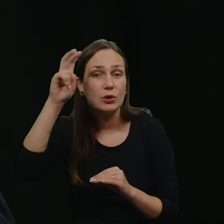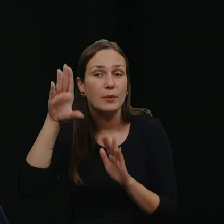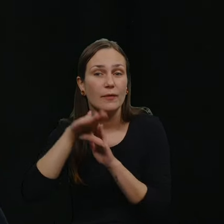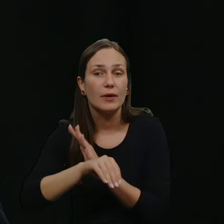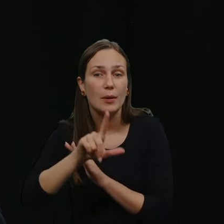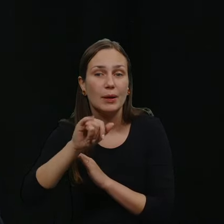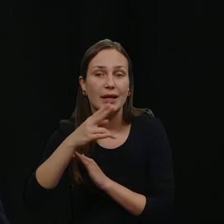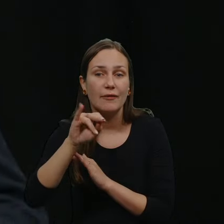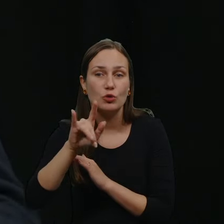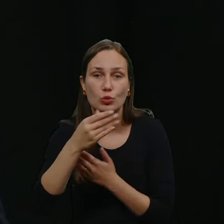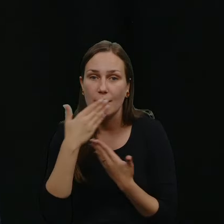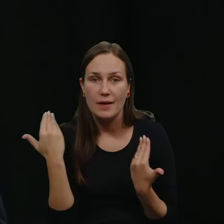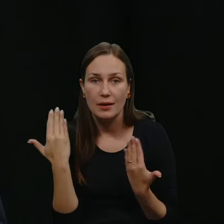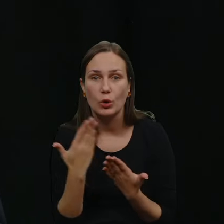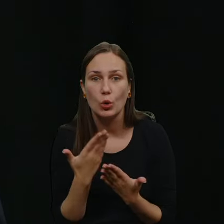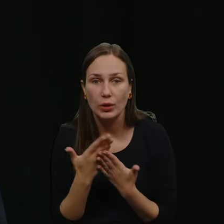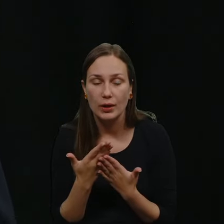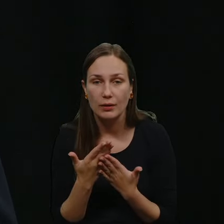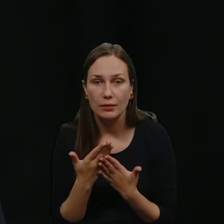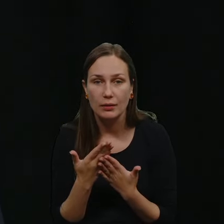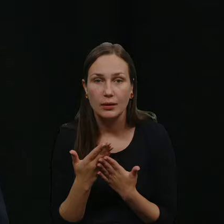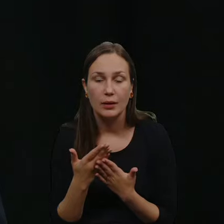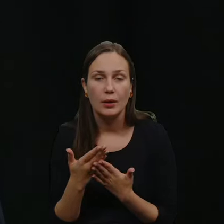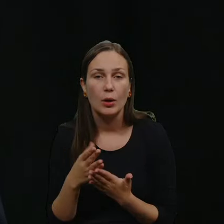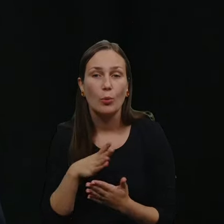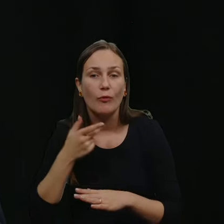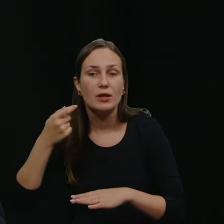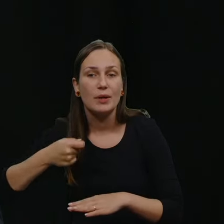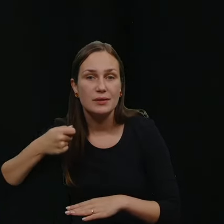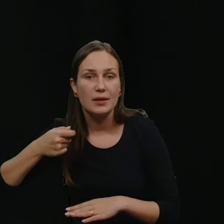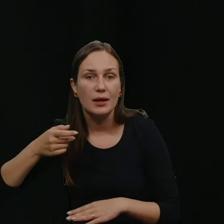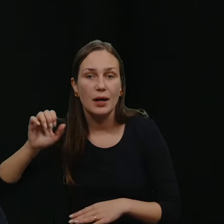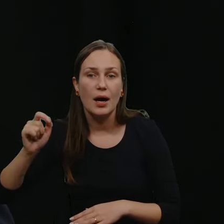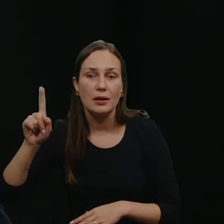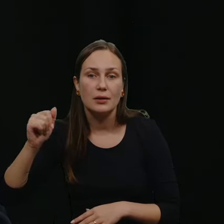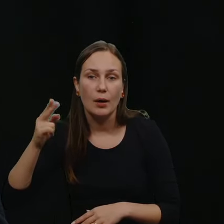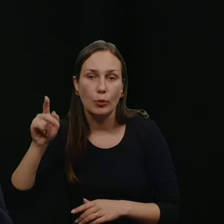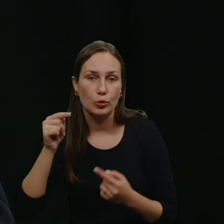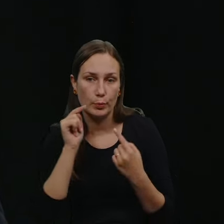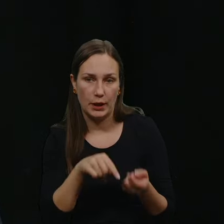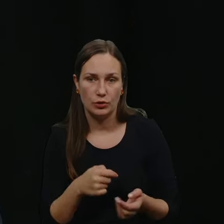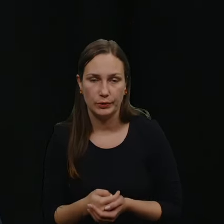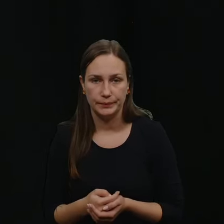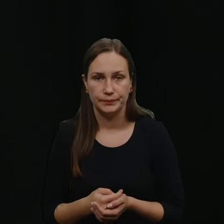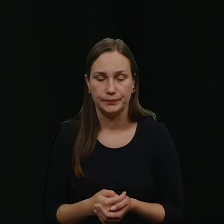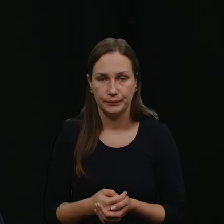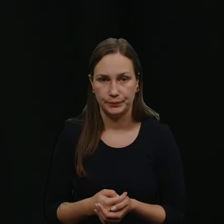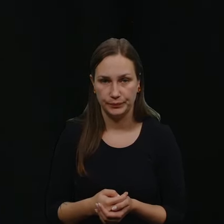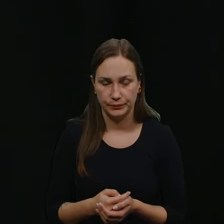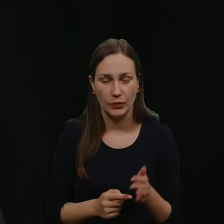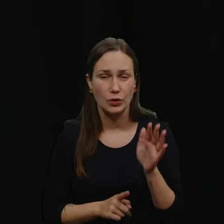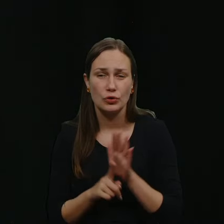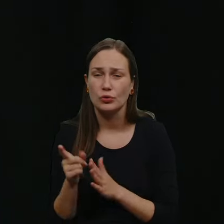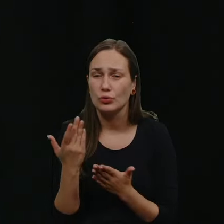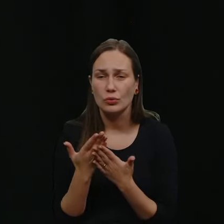sudėtyje Blinkevičiūtės nėra, nes nesutinka tuometinis prezidentas Valdas Adamkus. Ir pradėjom